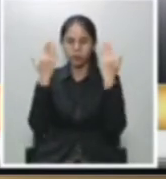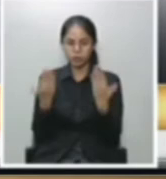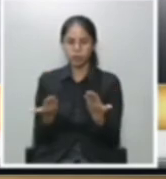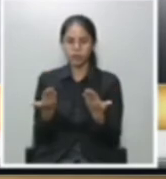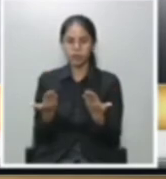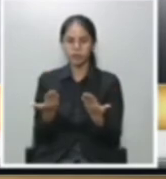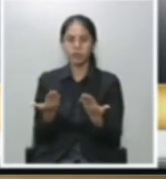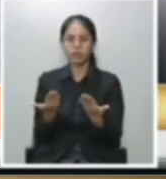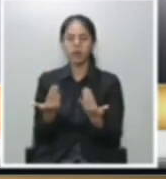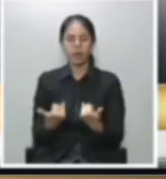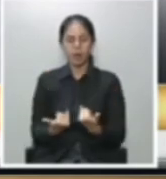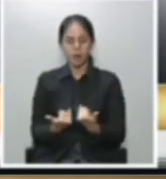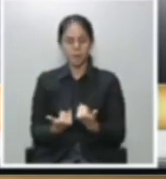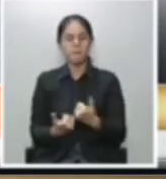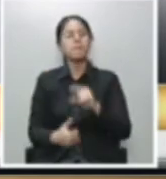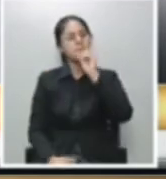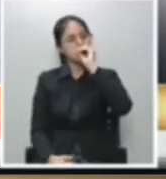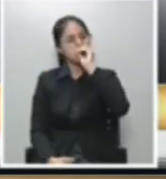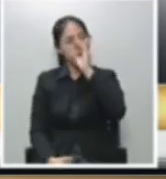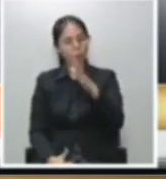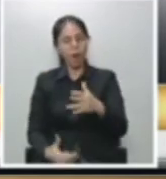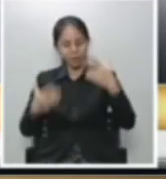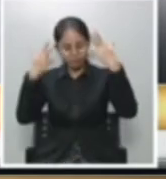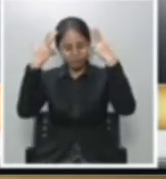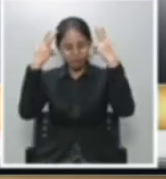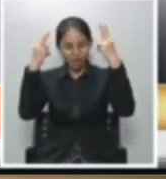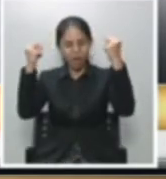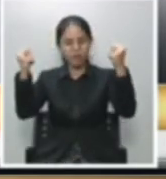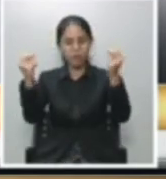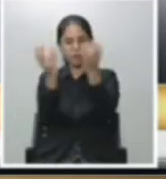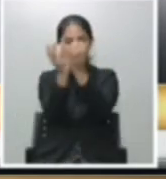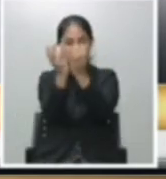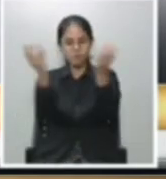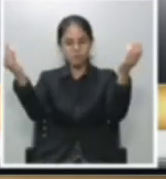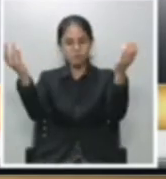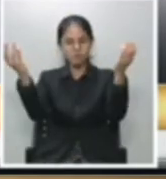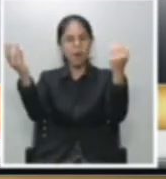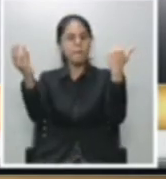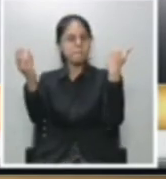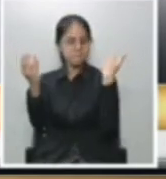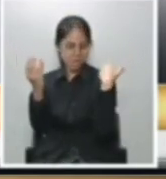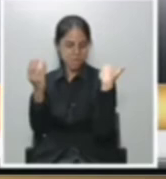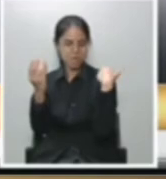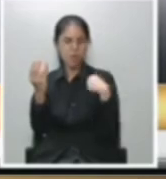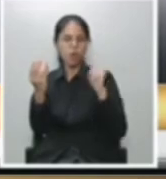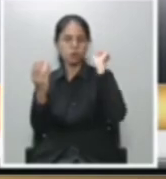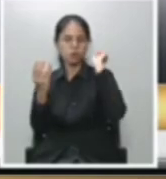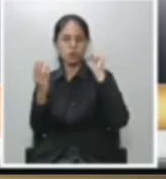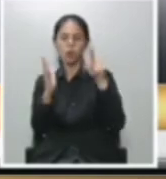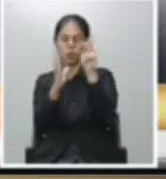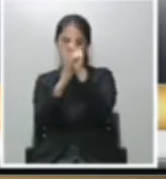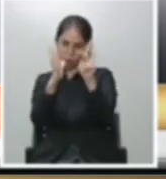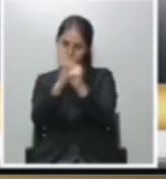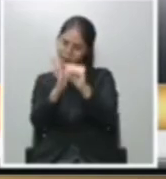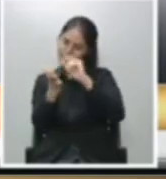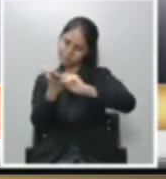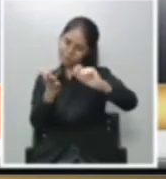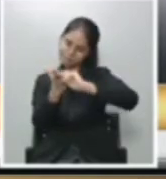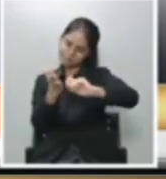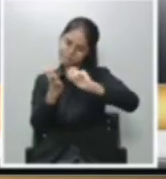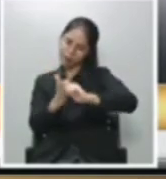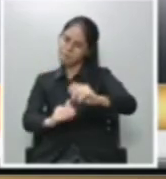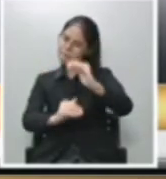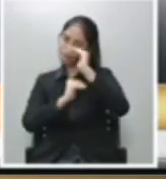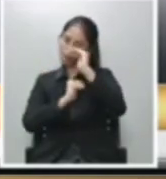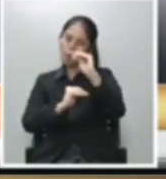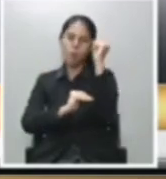ายกในระบอบประชาธิปไตยท่านเขียนกฎหมายเลยท่านกำหนดมาตรการเลยว่